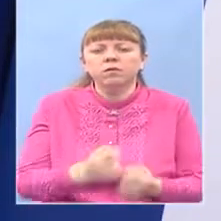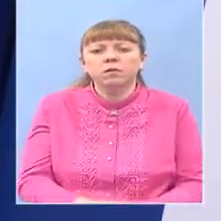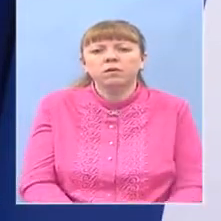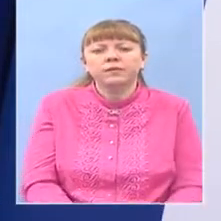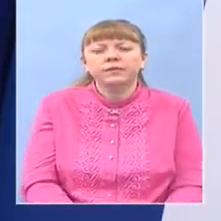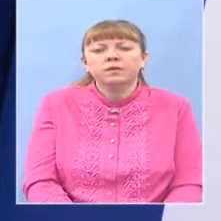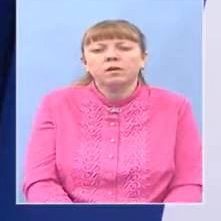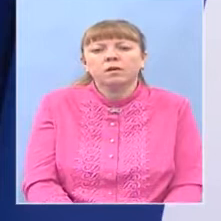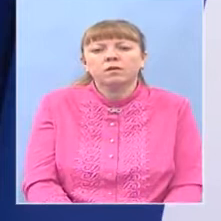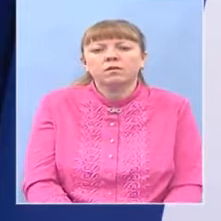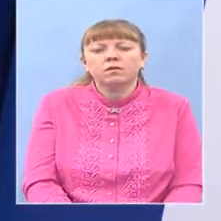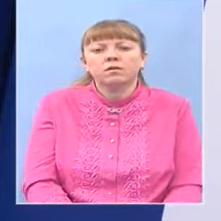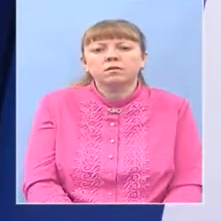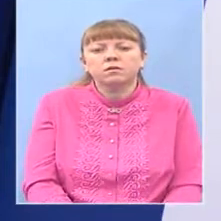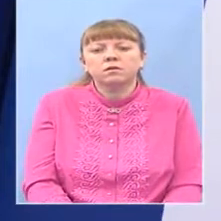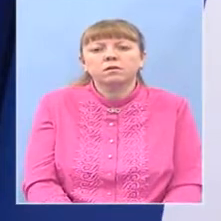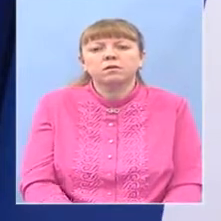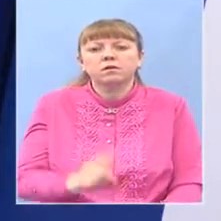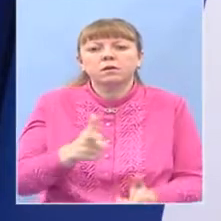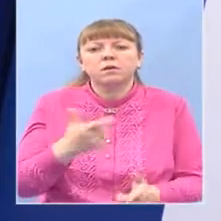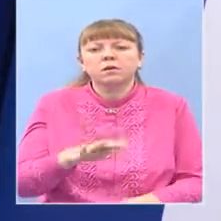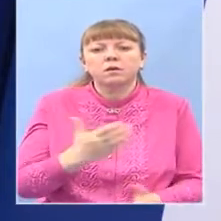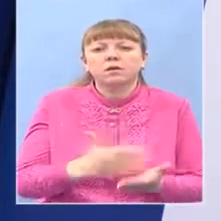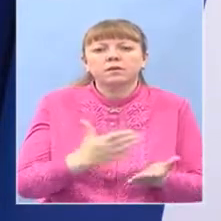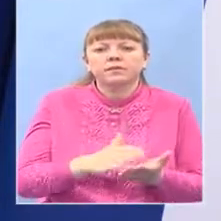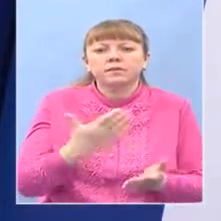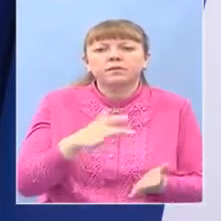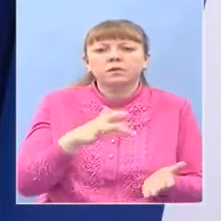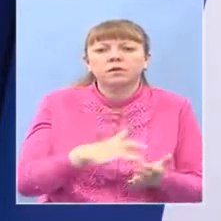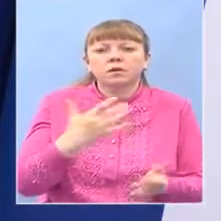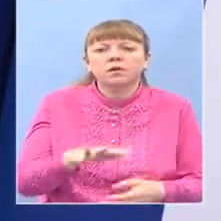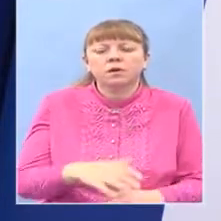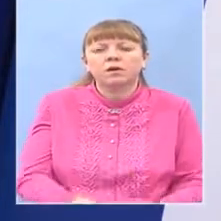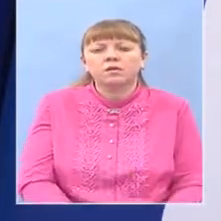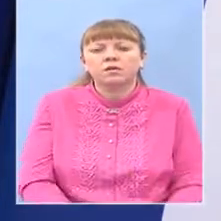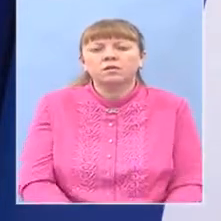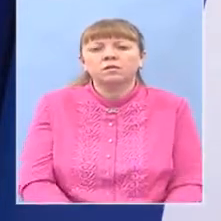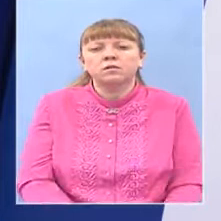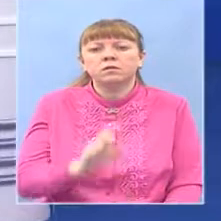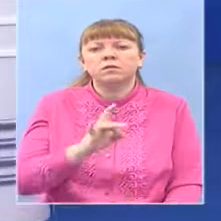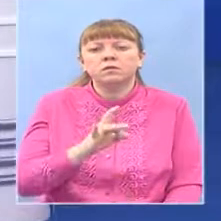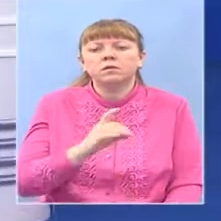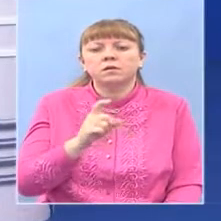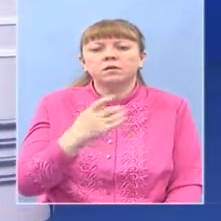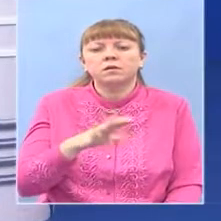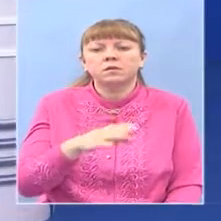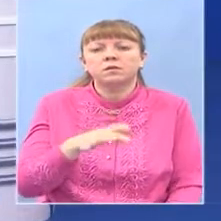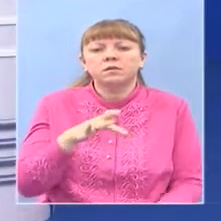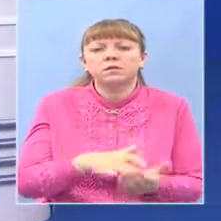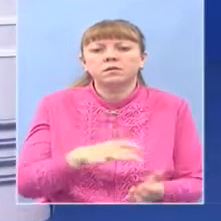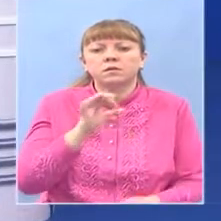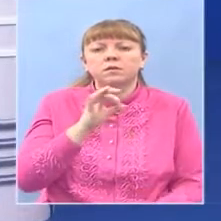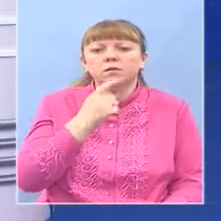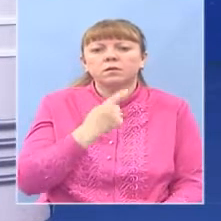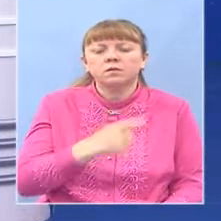какие-то социальные проблемы же, да, там то же самое трудоустройство, открытие каких-то вот центров. Вообще ресурс, гражданский ресурсный центр, мы говорим, он